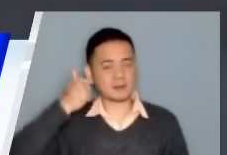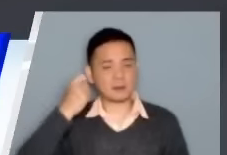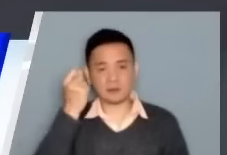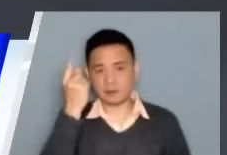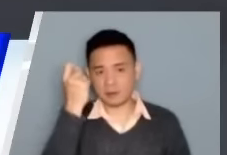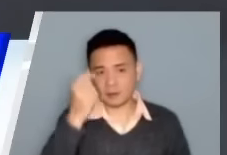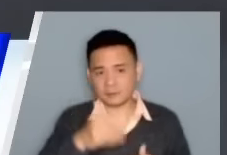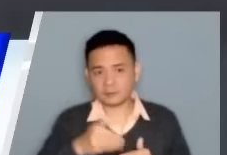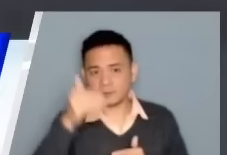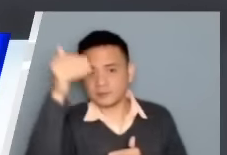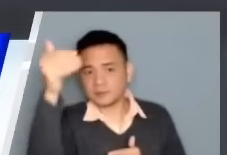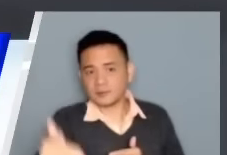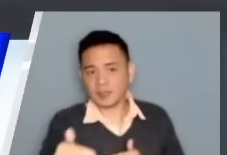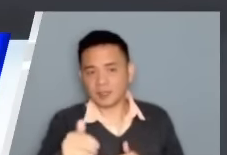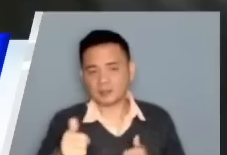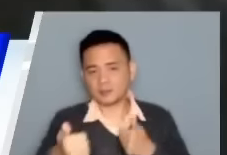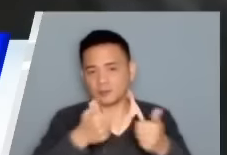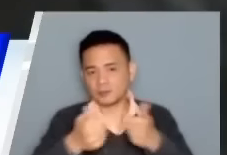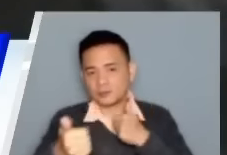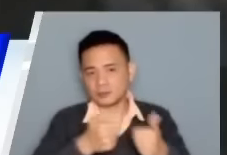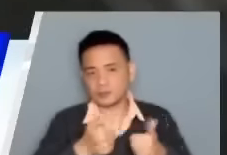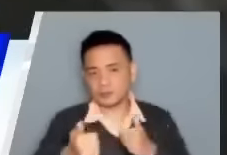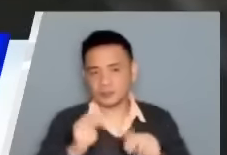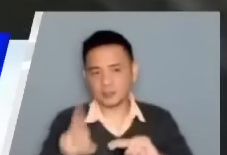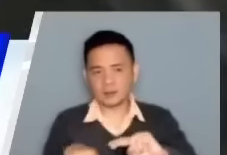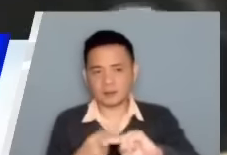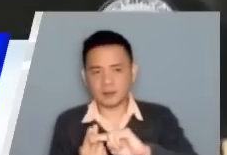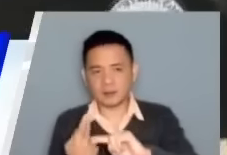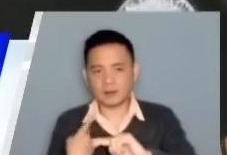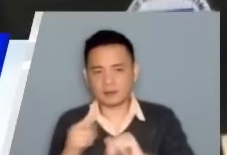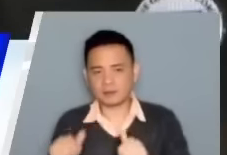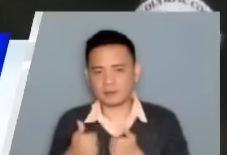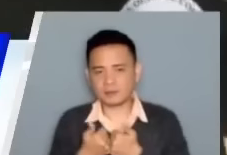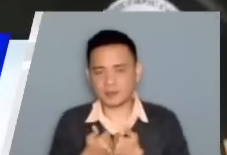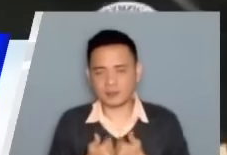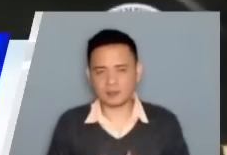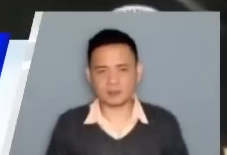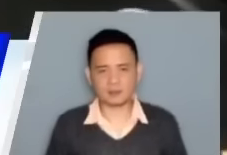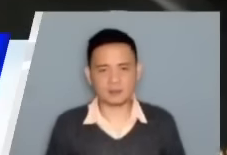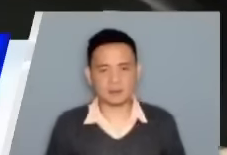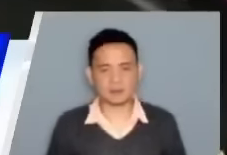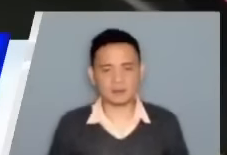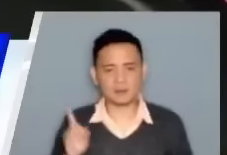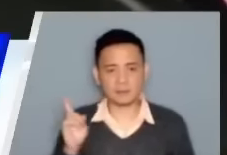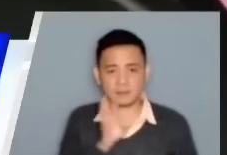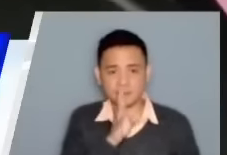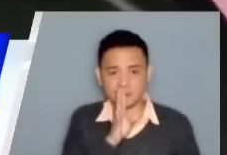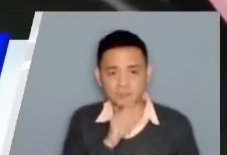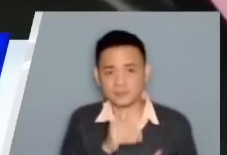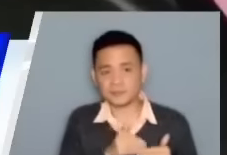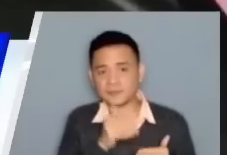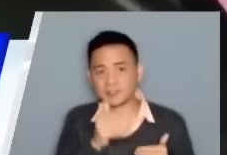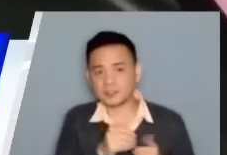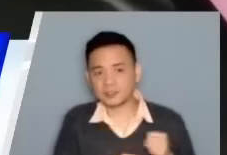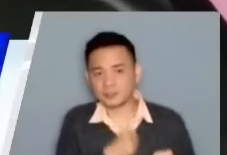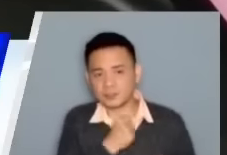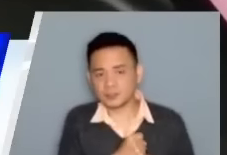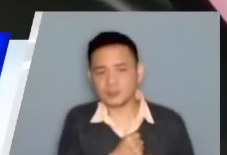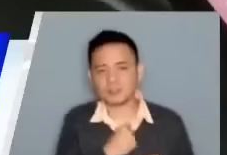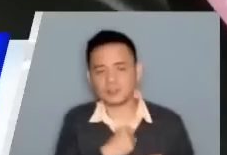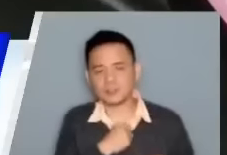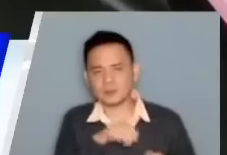sabak niya sa gymnastics mag-iiba na rin po kasi yung code of points next year Ayun po yung pag-aaralan po namin and